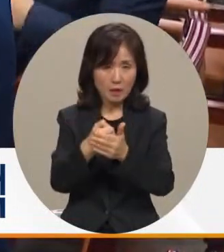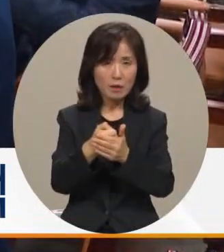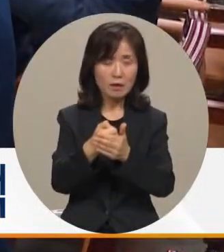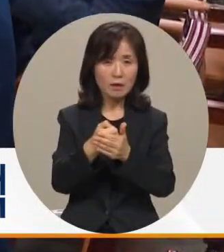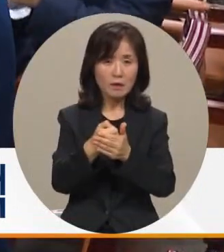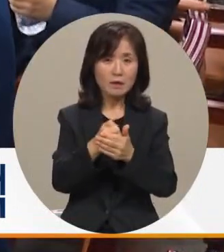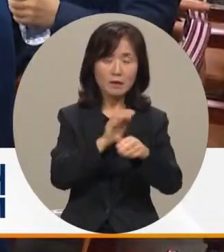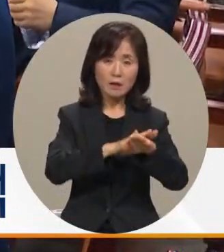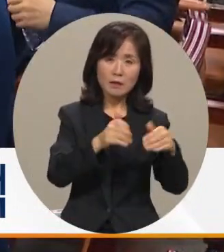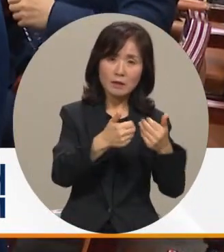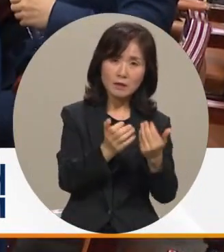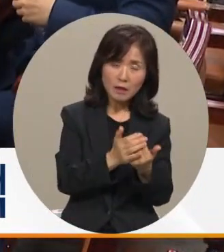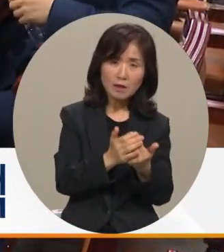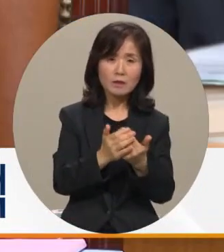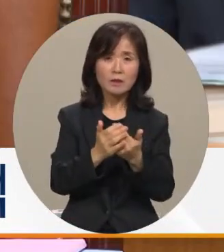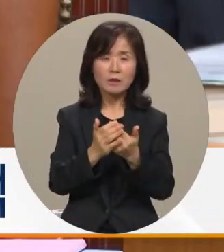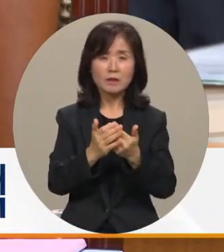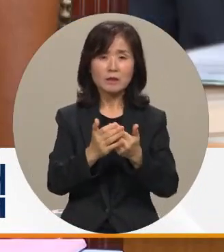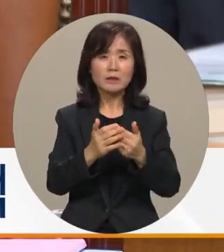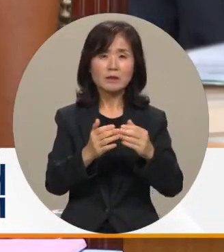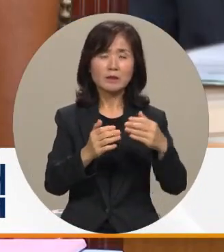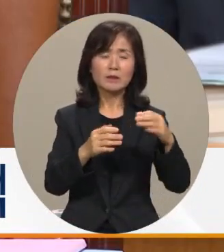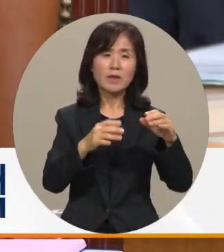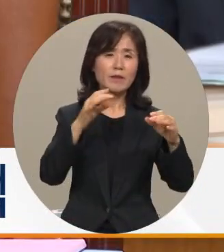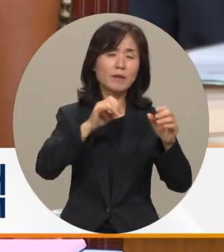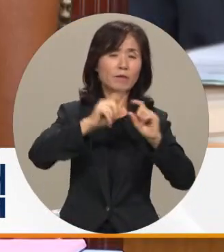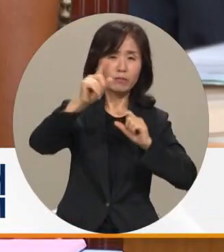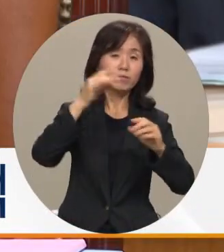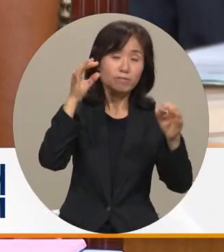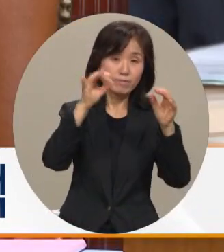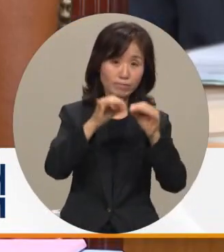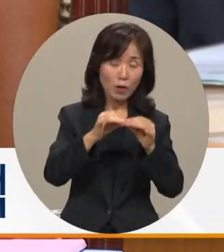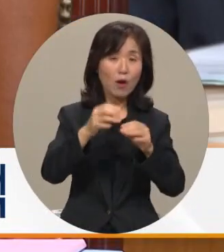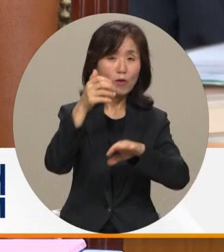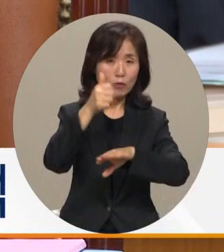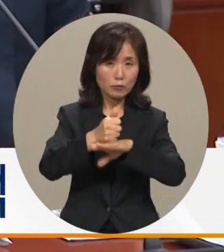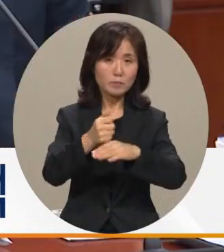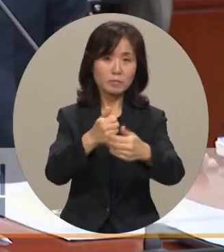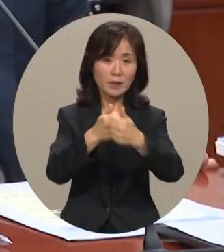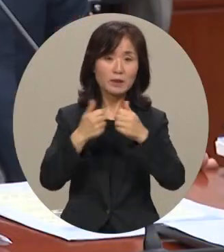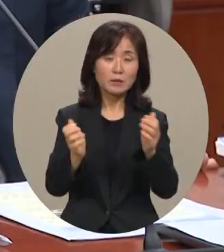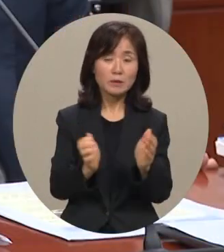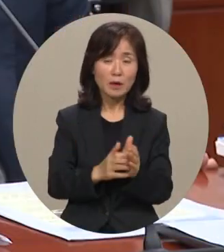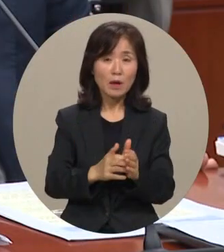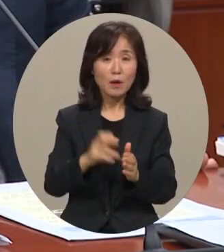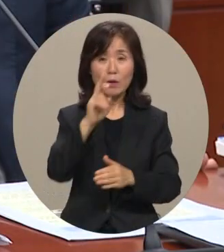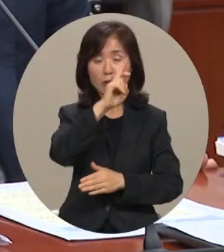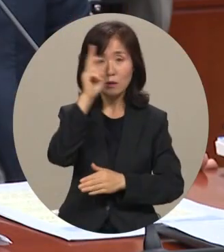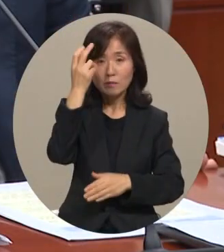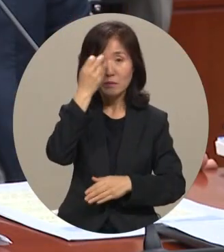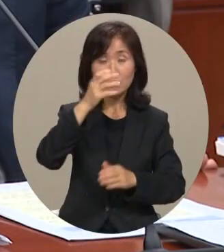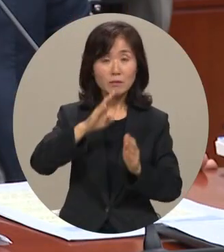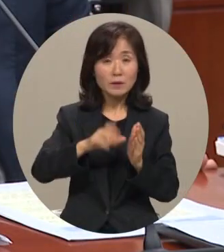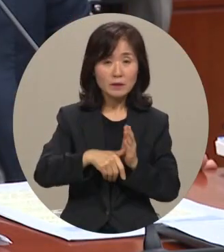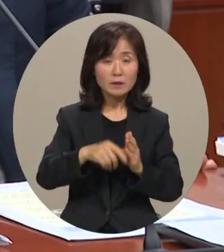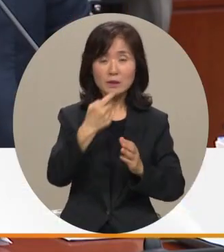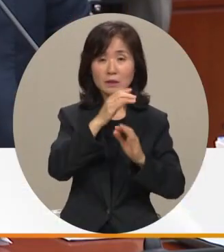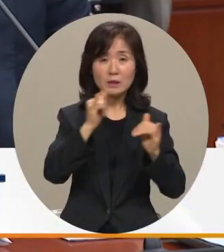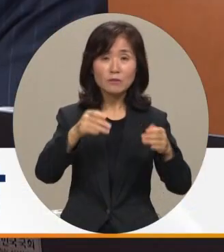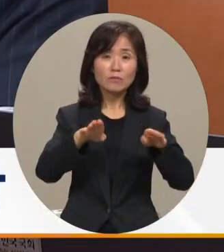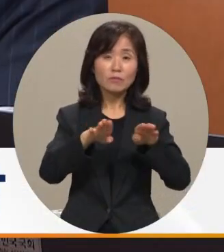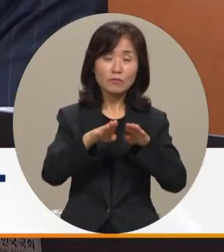여명과 참고인 두명도 오늘 추가로 출성 구장이 발부됐습니다 오전 감사는 증인 출석과